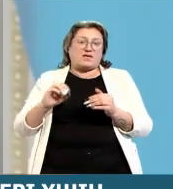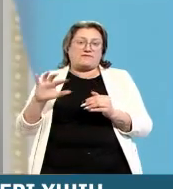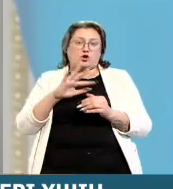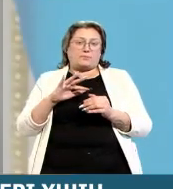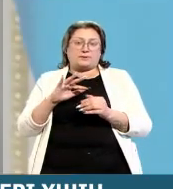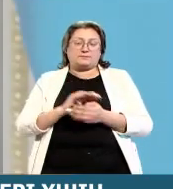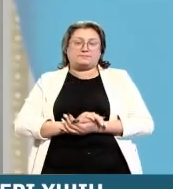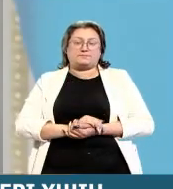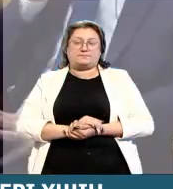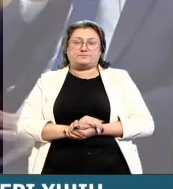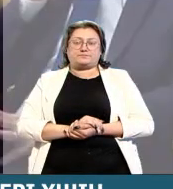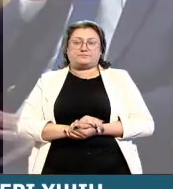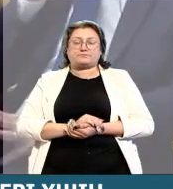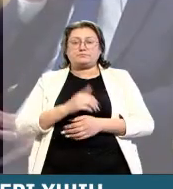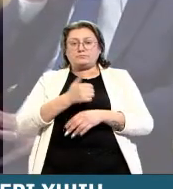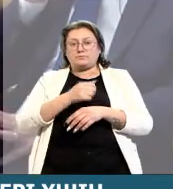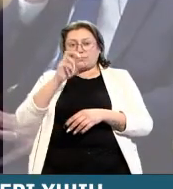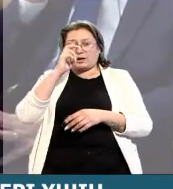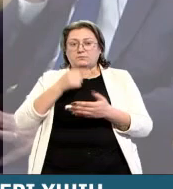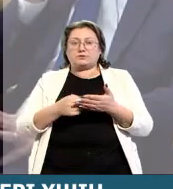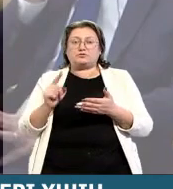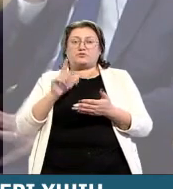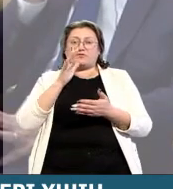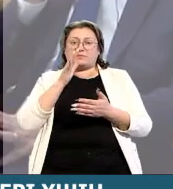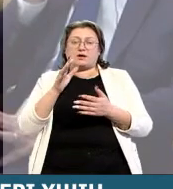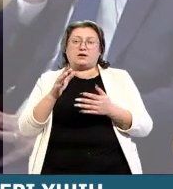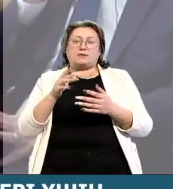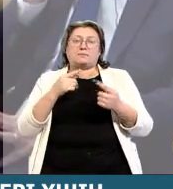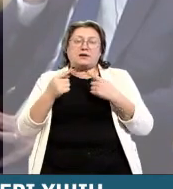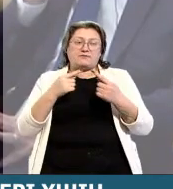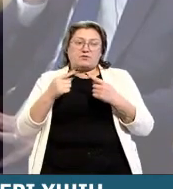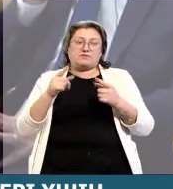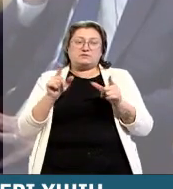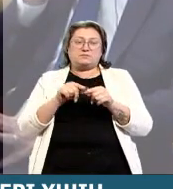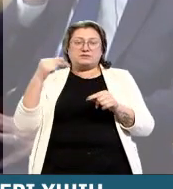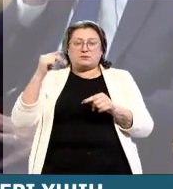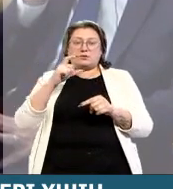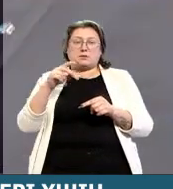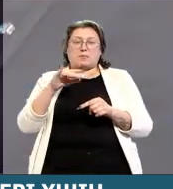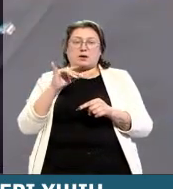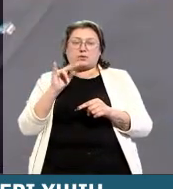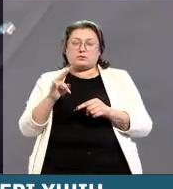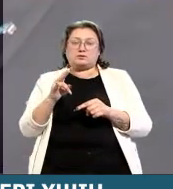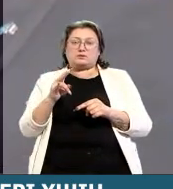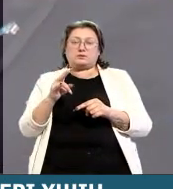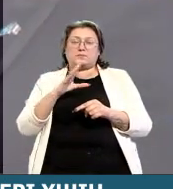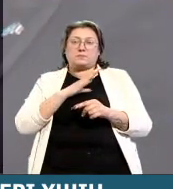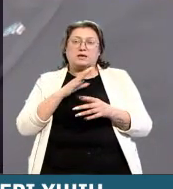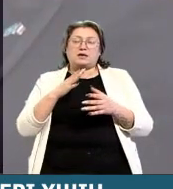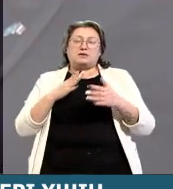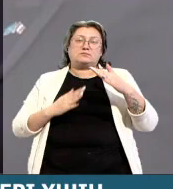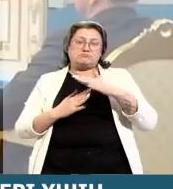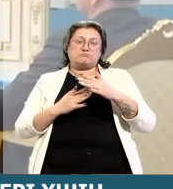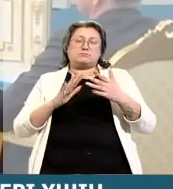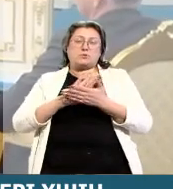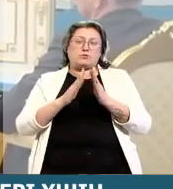Эммануэль Макронмен мазмұнды келіссөз жүргізіп, екі жақты байланысты нығайту жөнінде нақты келісімдерге қол жеткізгеніне назар аударды. Мемлекет